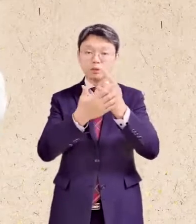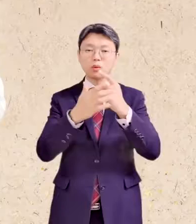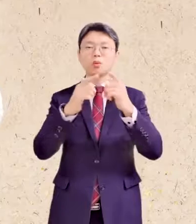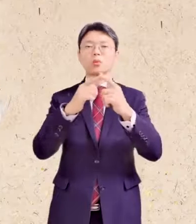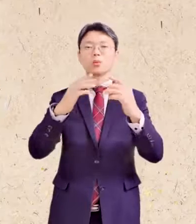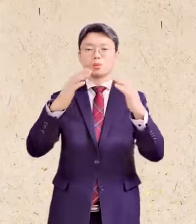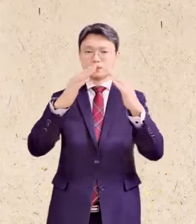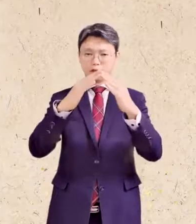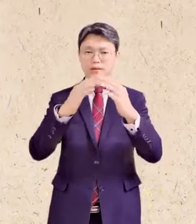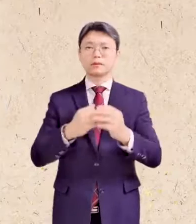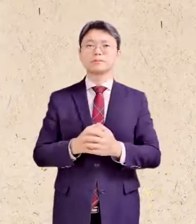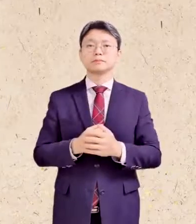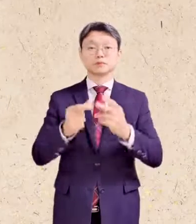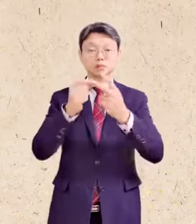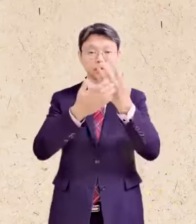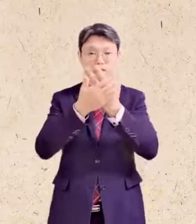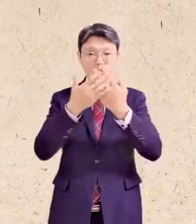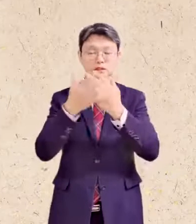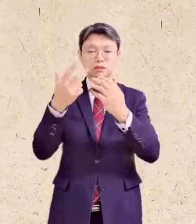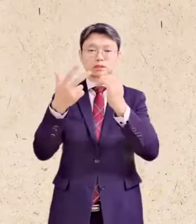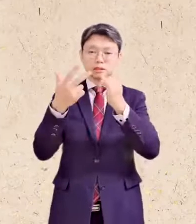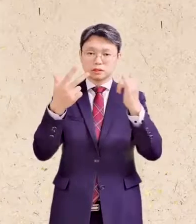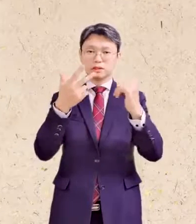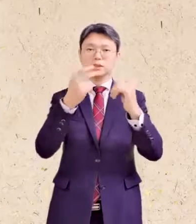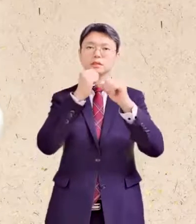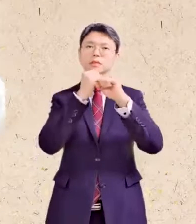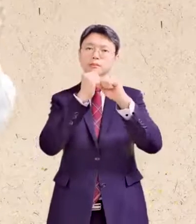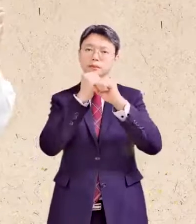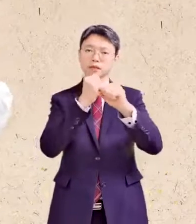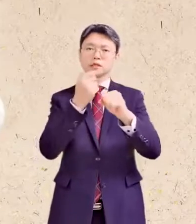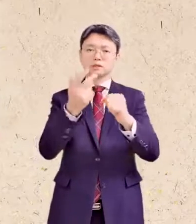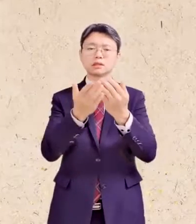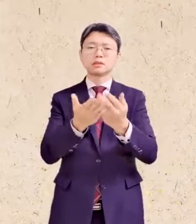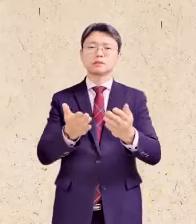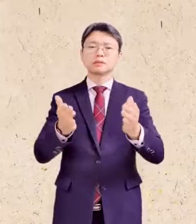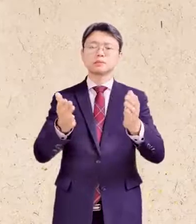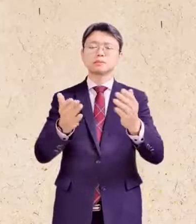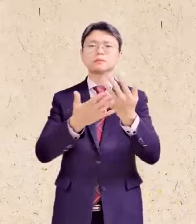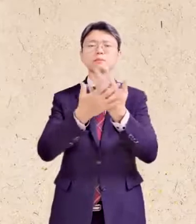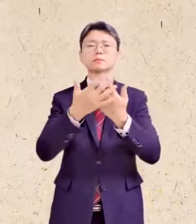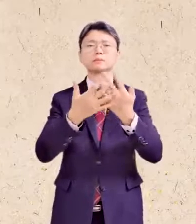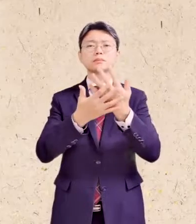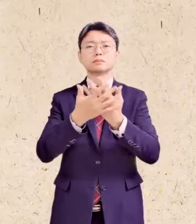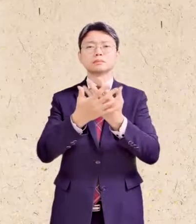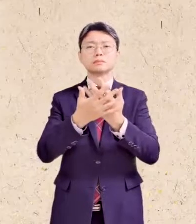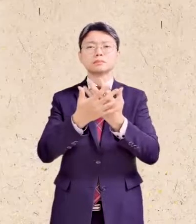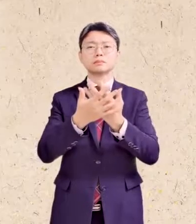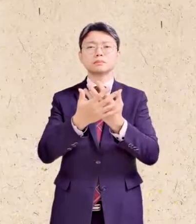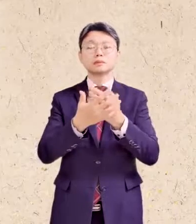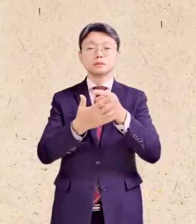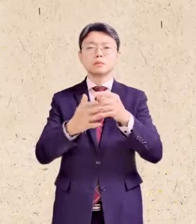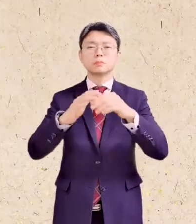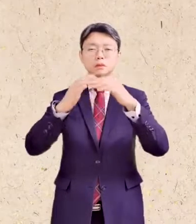환상의 주제는 교회입니다. 두 번째 환상은 7인, 7나팔, 7대접에